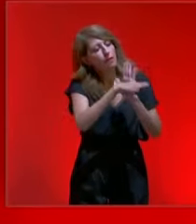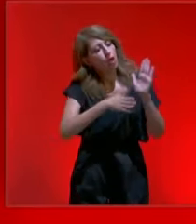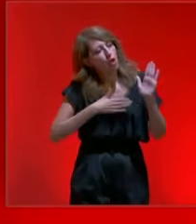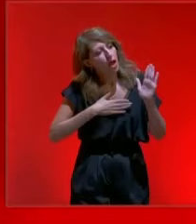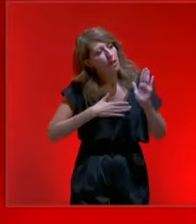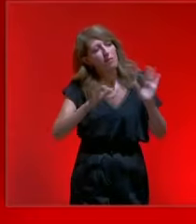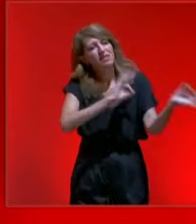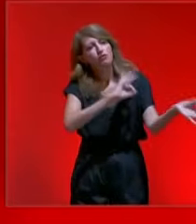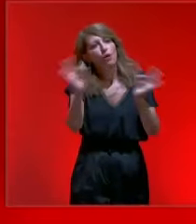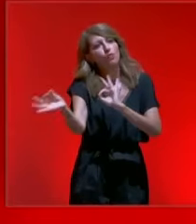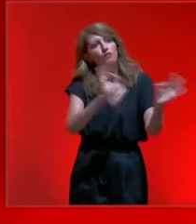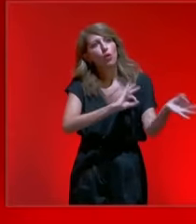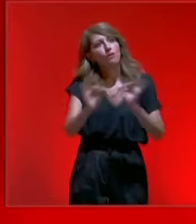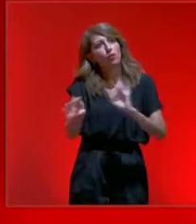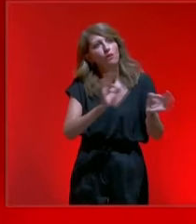δεν θα ήταν παραγωγικό.